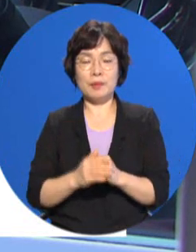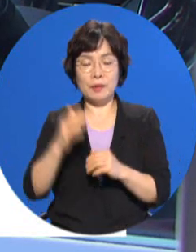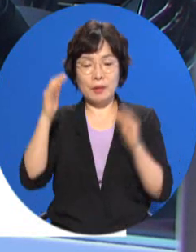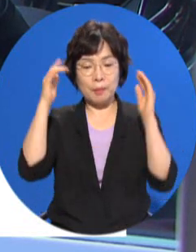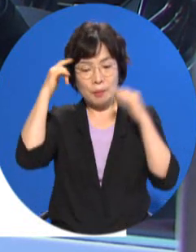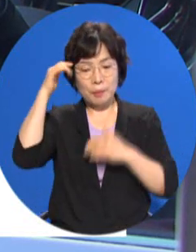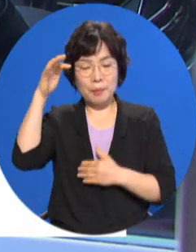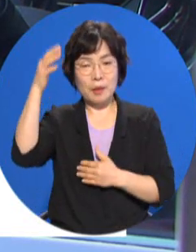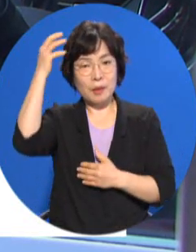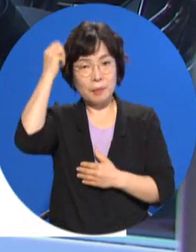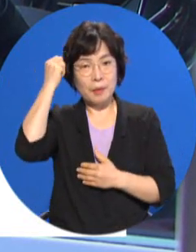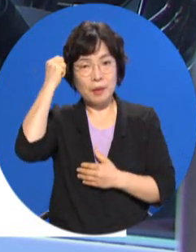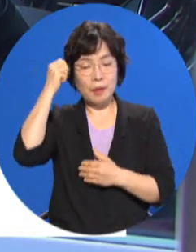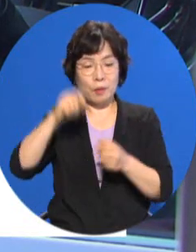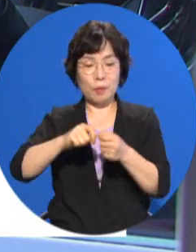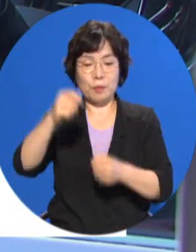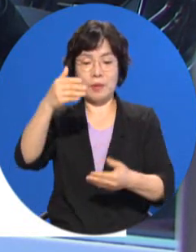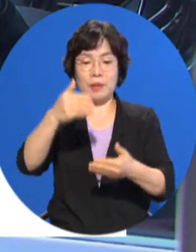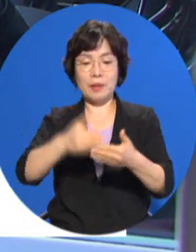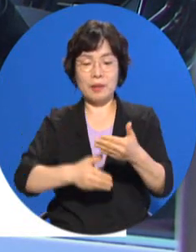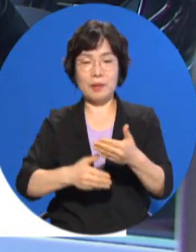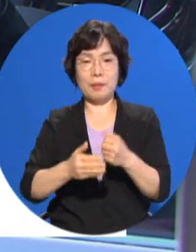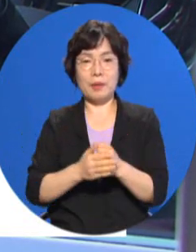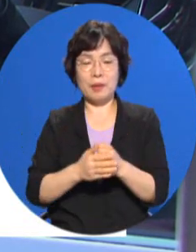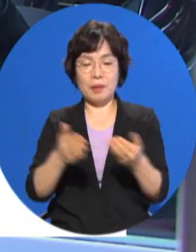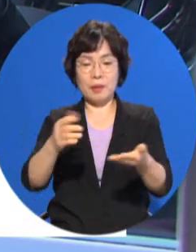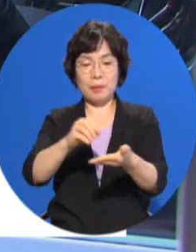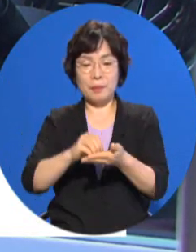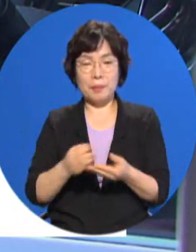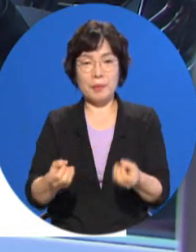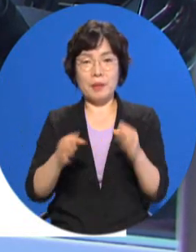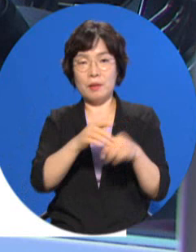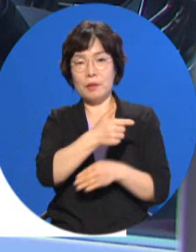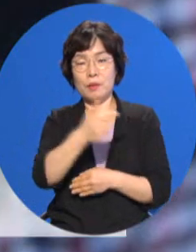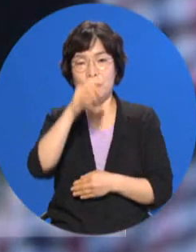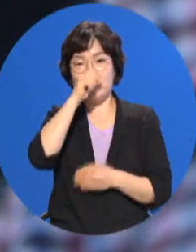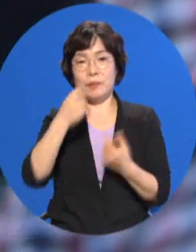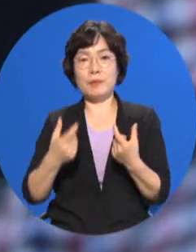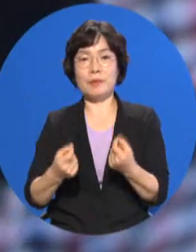속에 오랫동안 기억될 수 있는 입학식을 하게 돼서 참 좋아요.